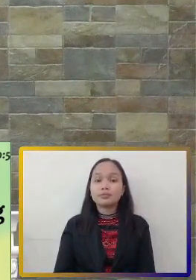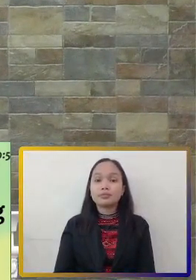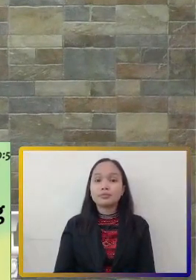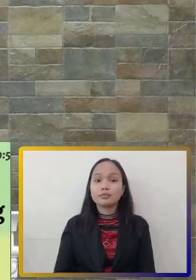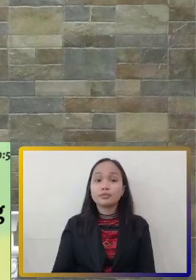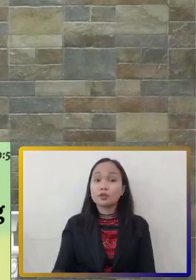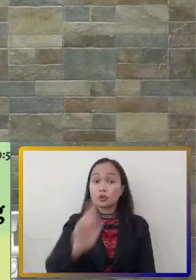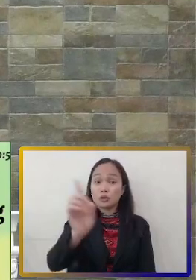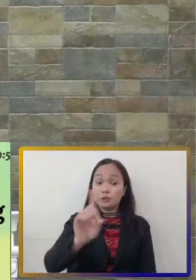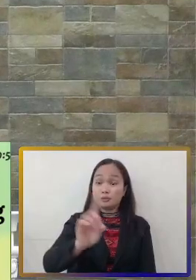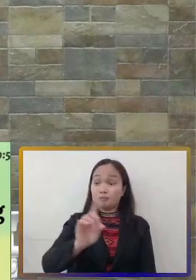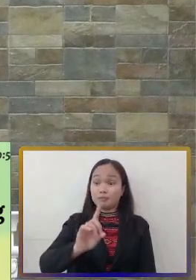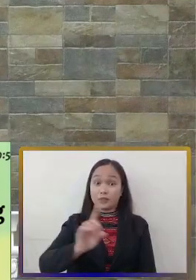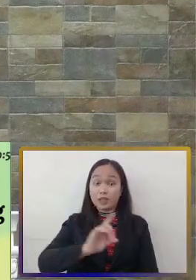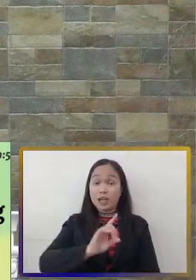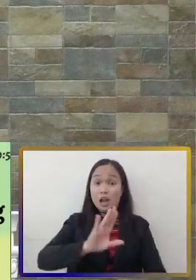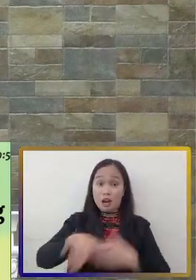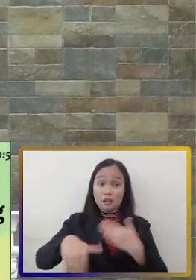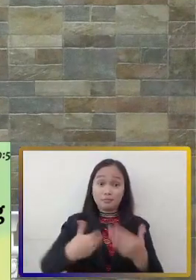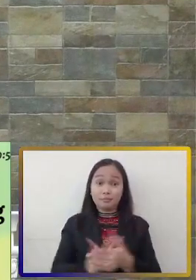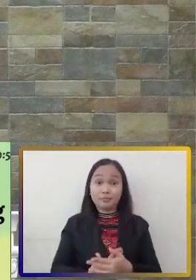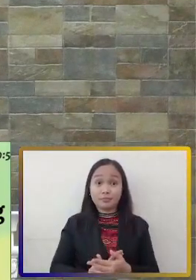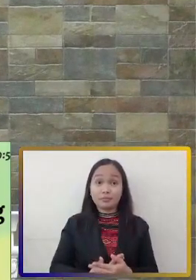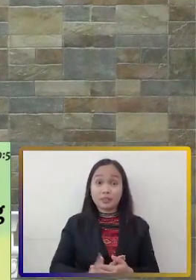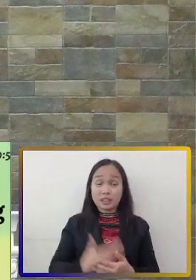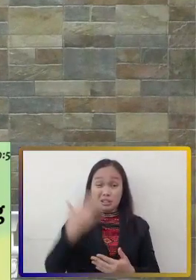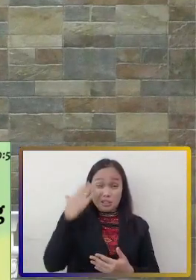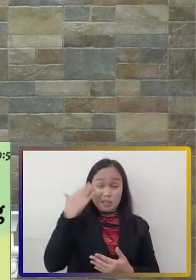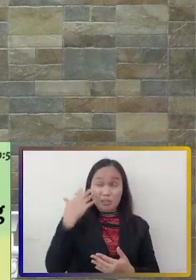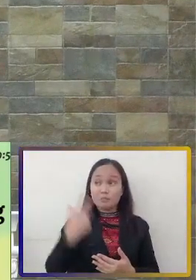Nang miyembro ay pwedeng mag-influensya sa pastor.